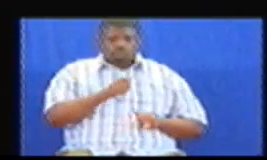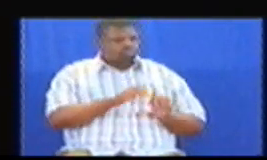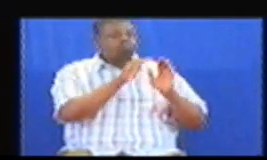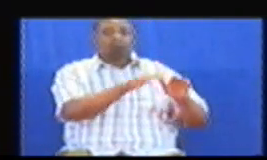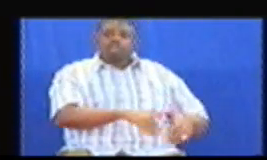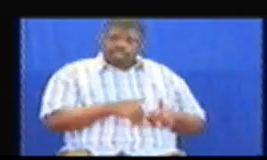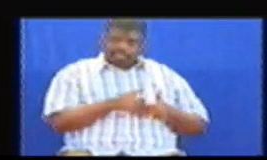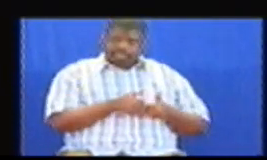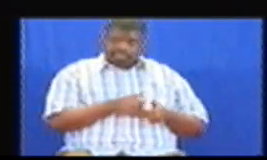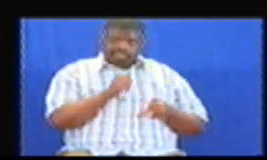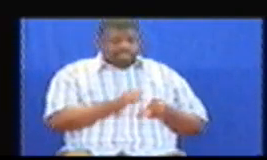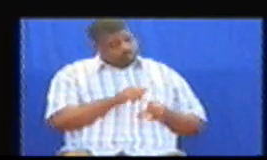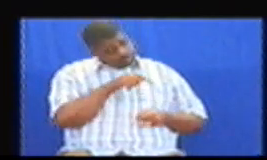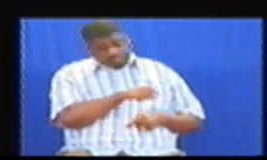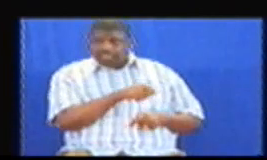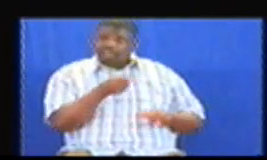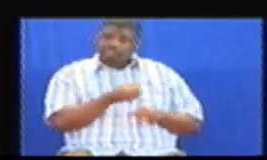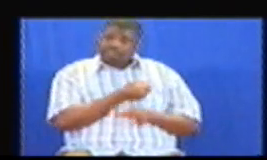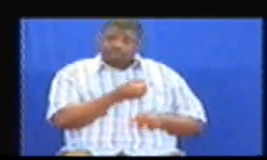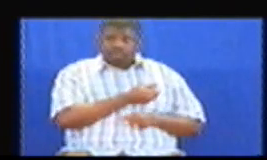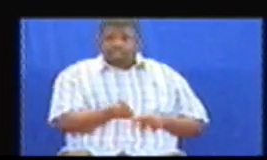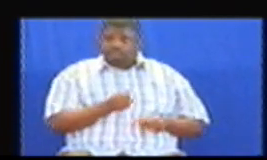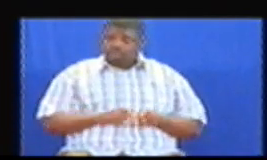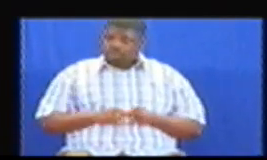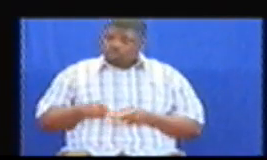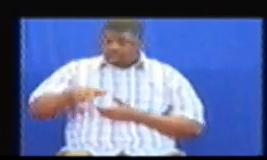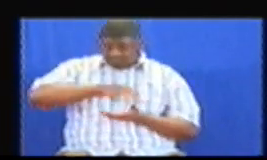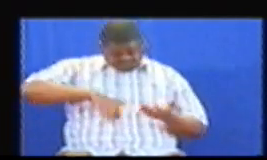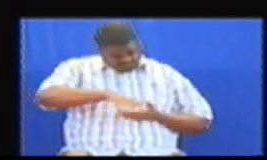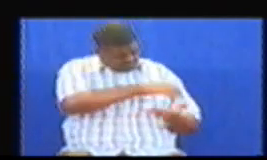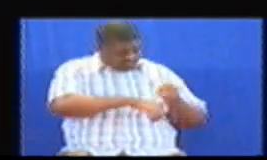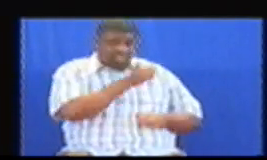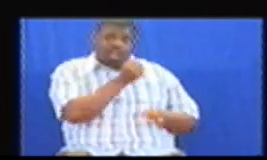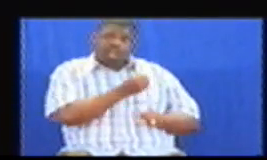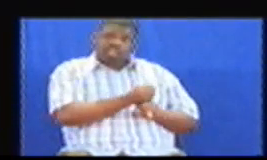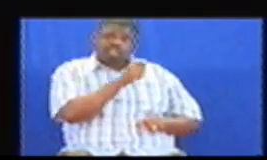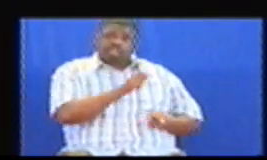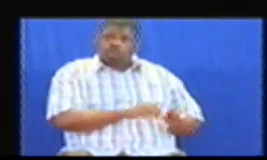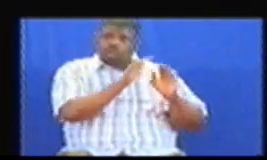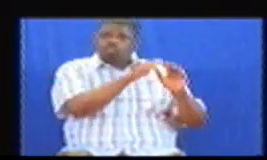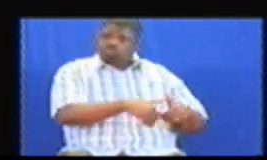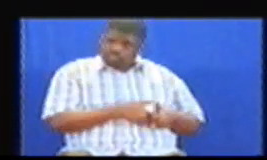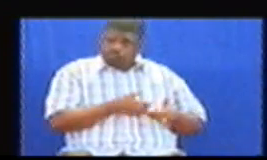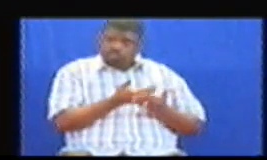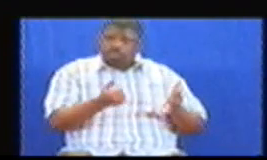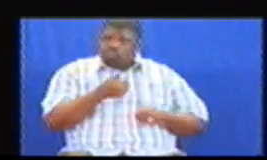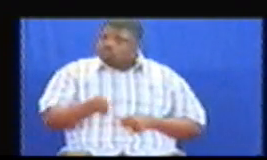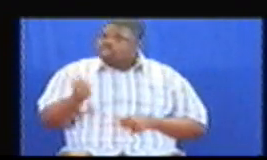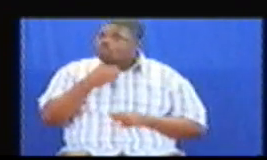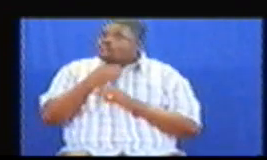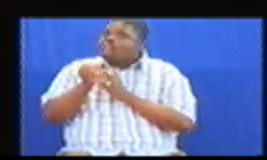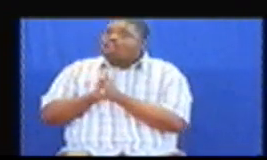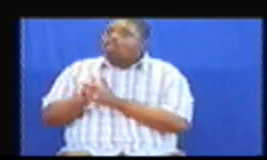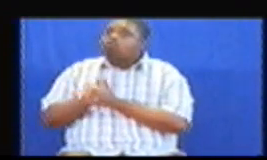wao wakaanza kuhujumu kazi za wabunge wa maeneo mbalimbali, kwa sababu na wao wana interest za kuwa wabunge.